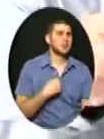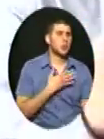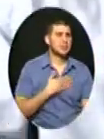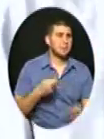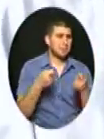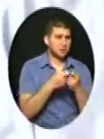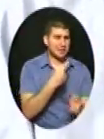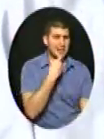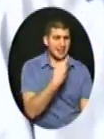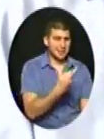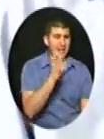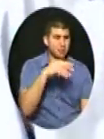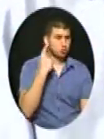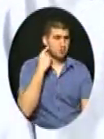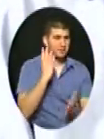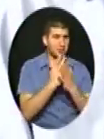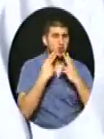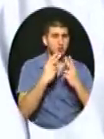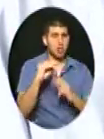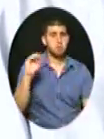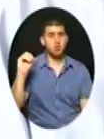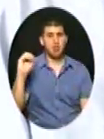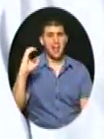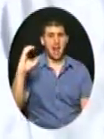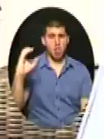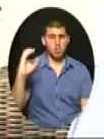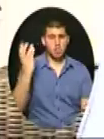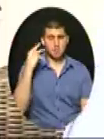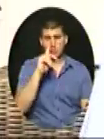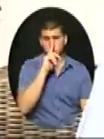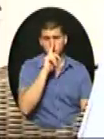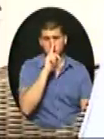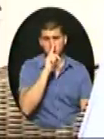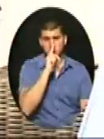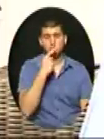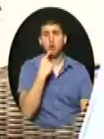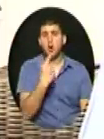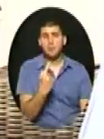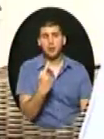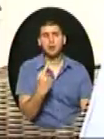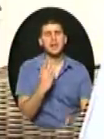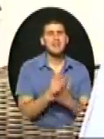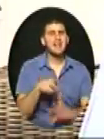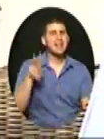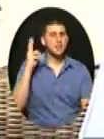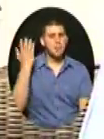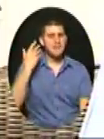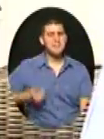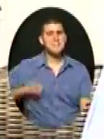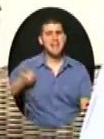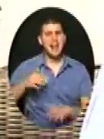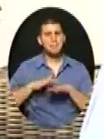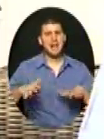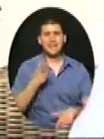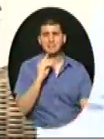בעניין זה להגיד לך שגם שמעתי את תגובתו של משה ביום ראשון נדמה לי שאומר כבר הובטח לי בעבר המנהל ולא